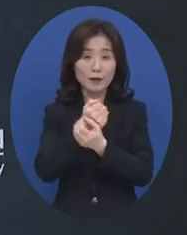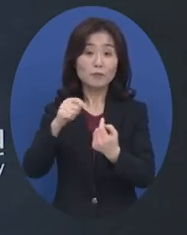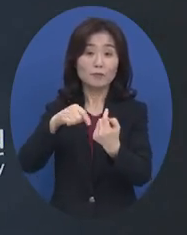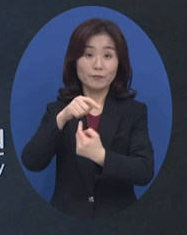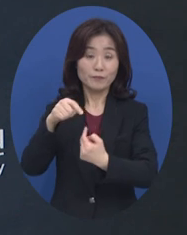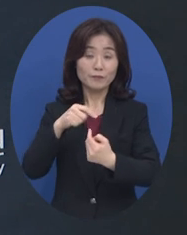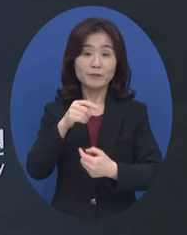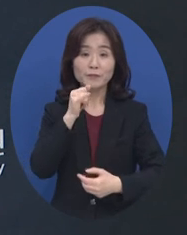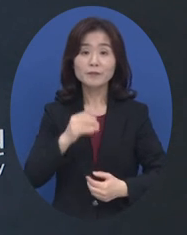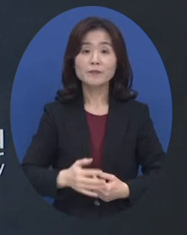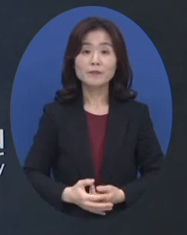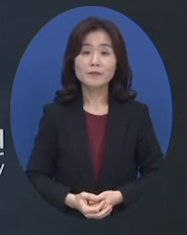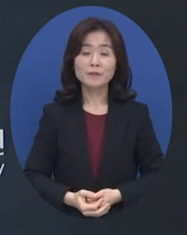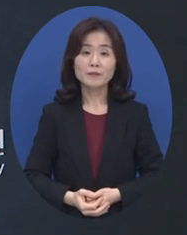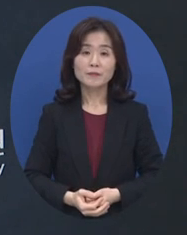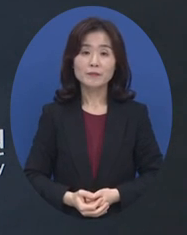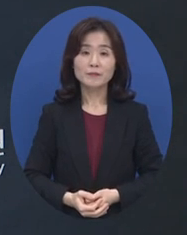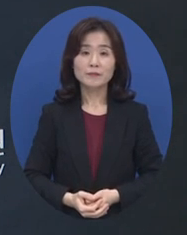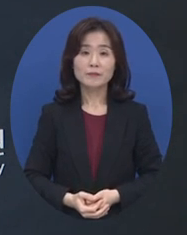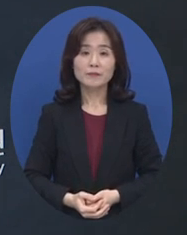최저 입니다